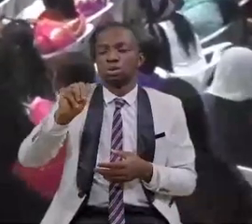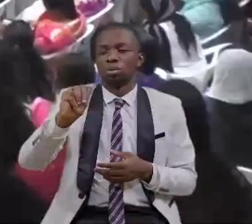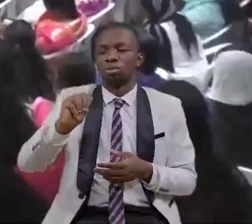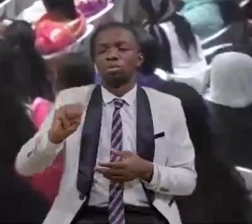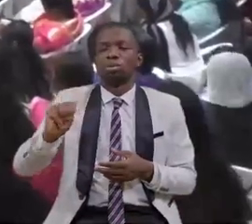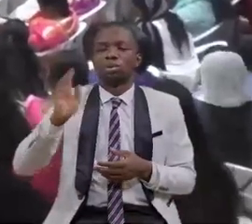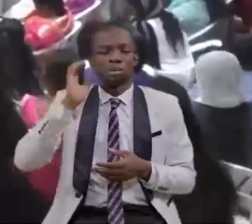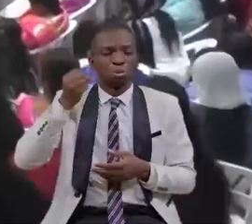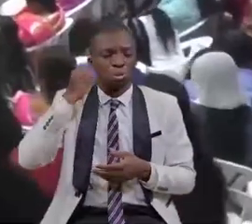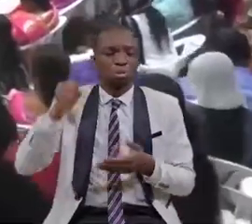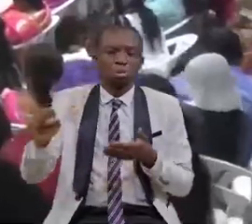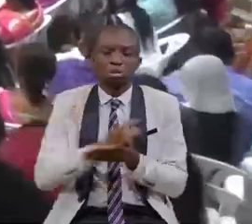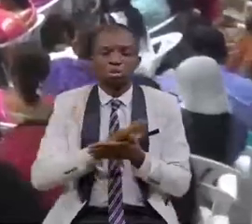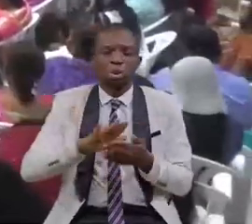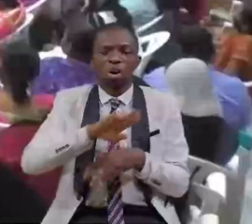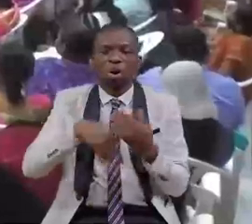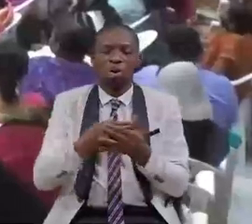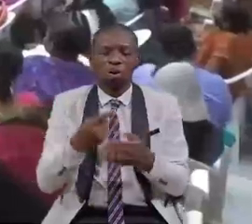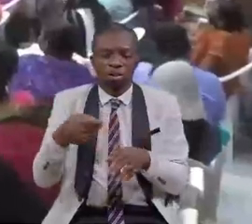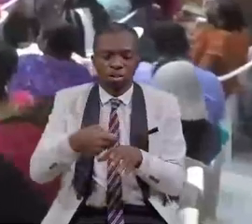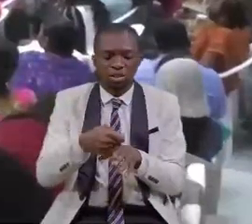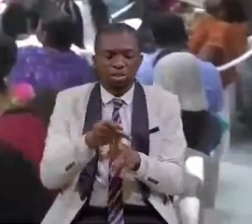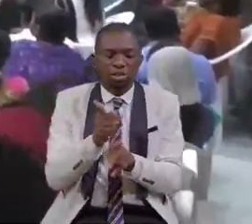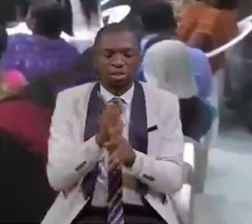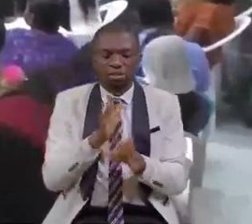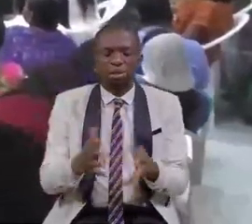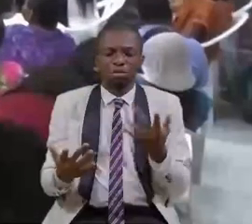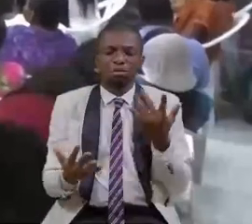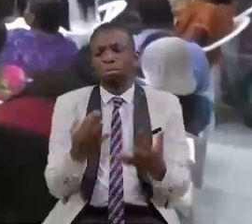Il a même perdu sa femme qui était devenue une statue de sel.